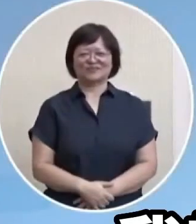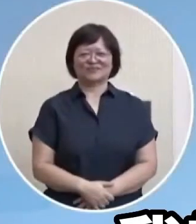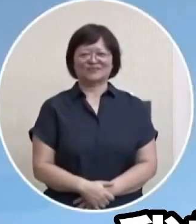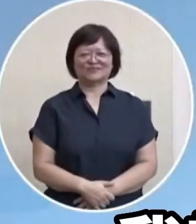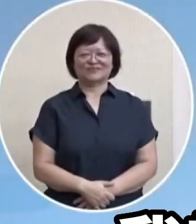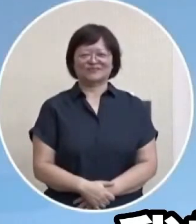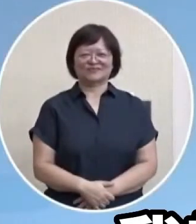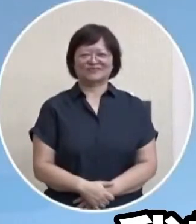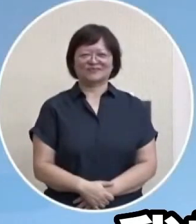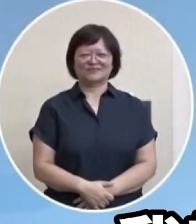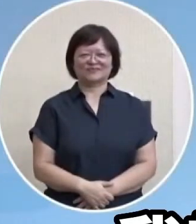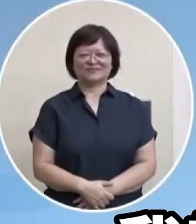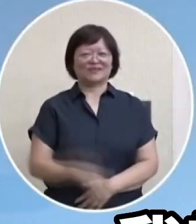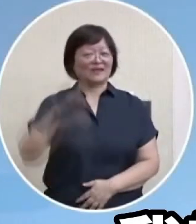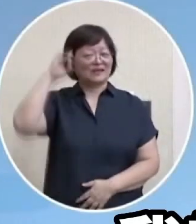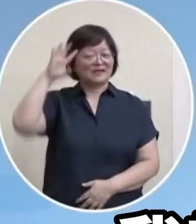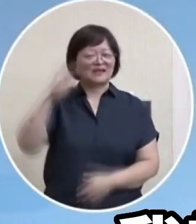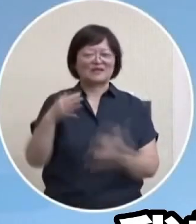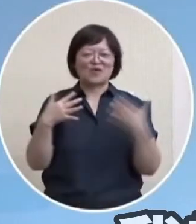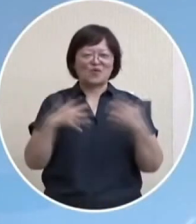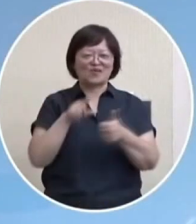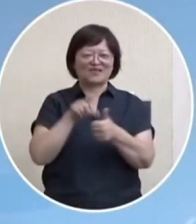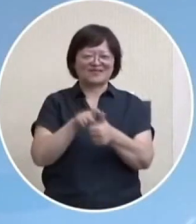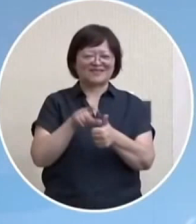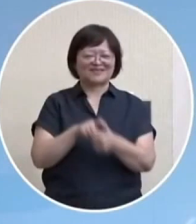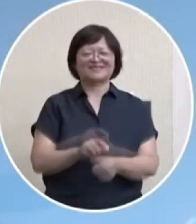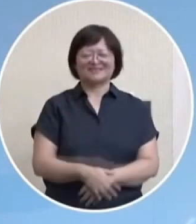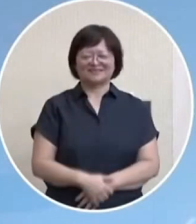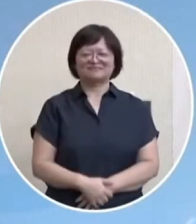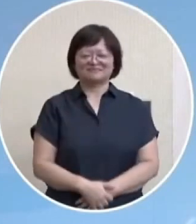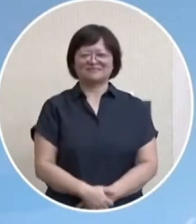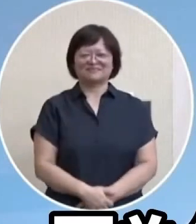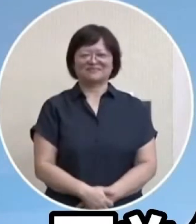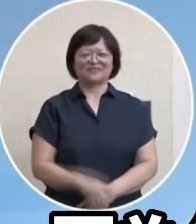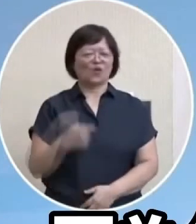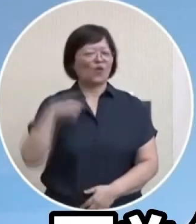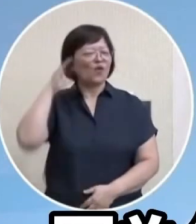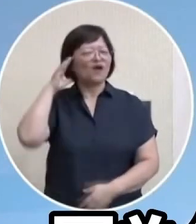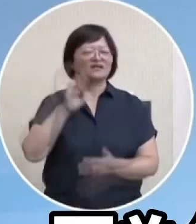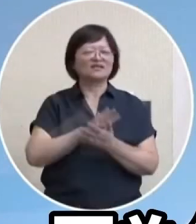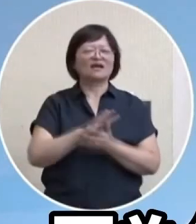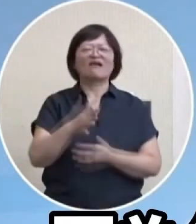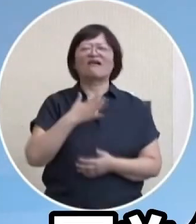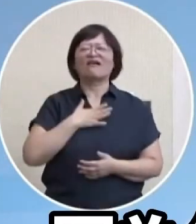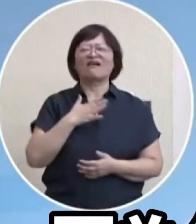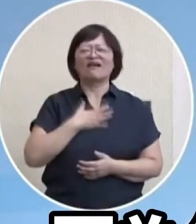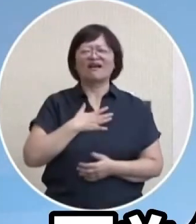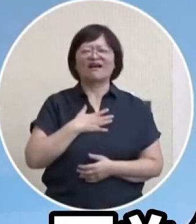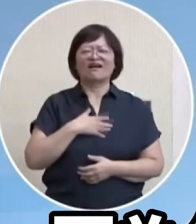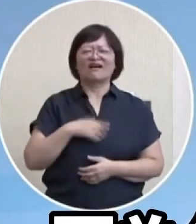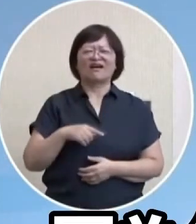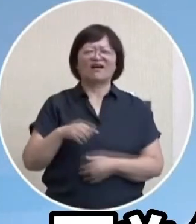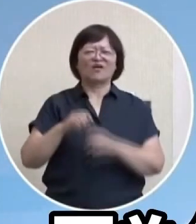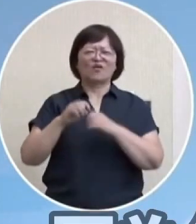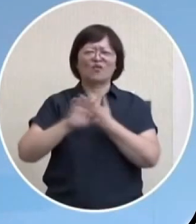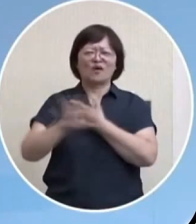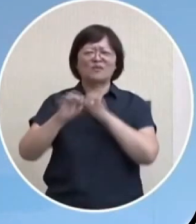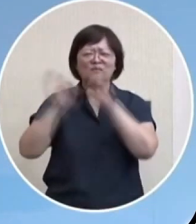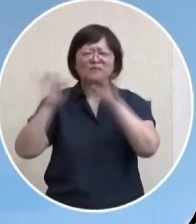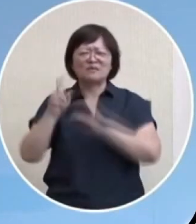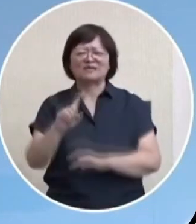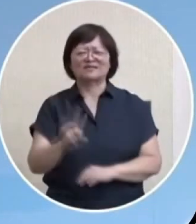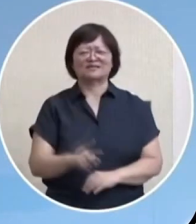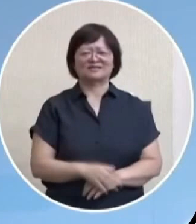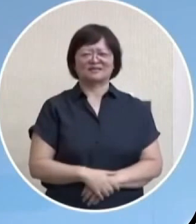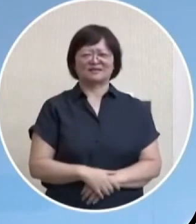我都是听你们说我才知道，所以我说，因为啊，每天有那么多的新闻要做，每天